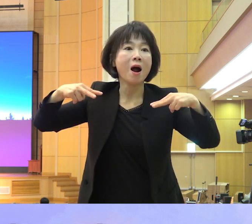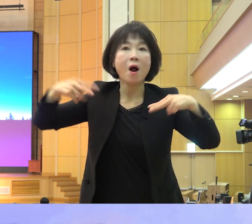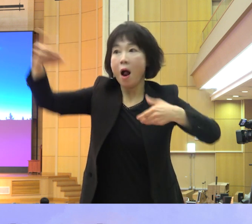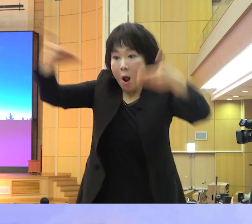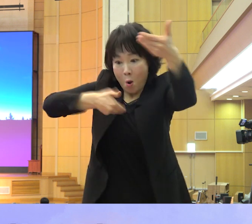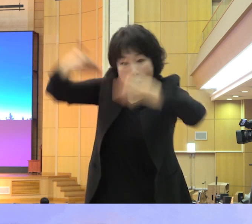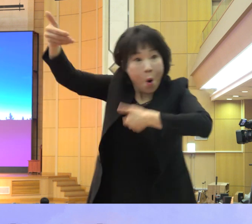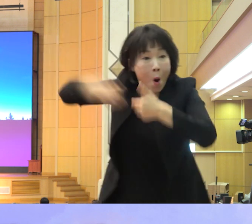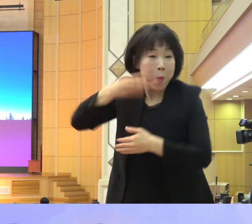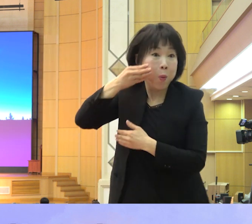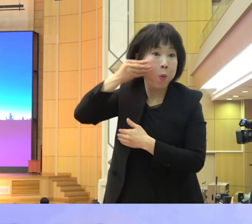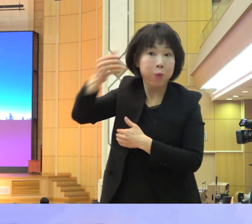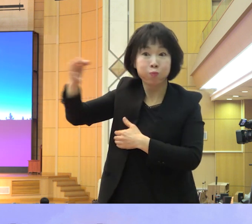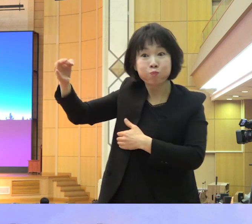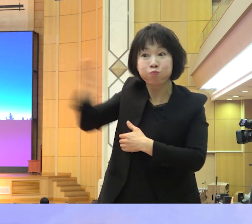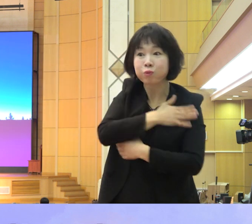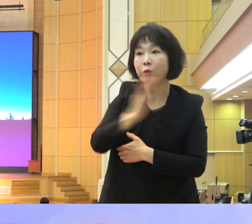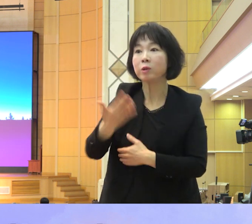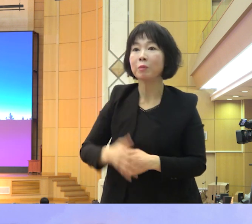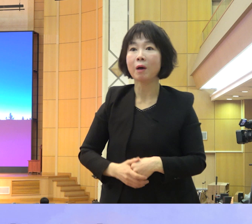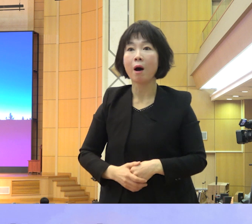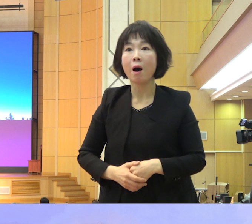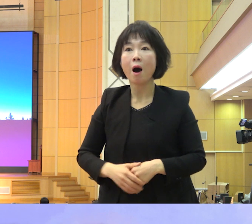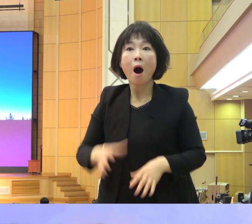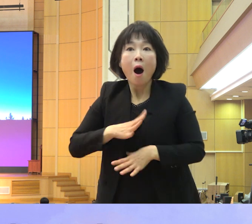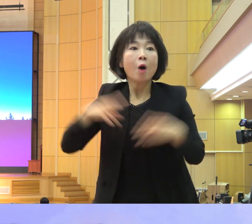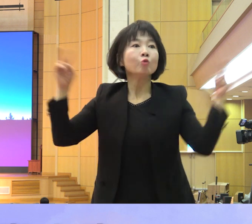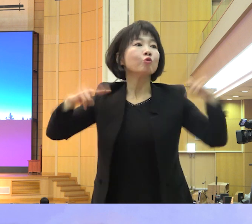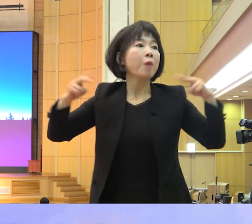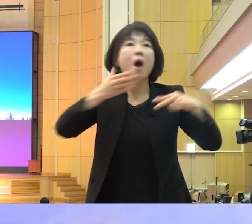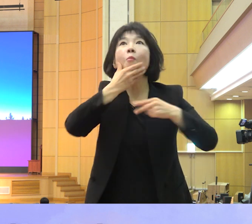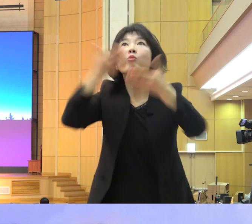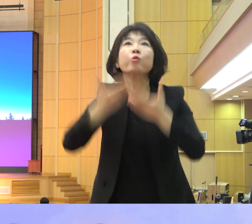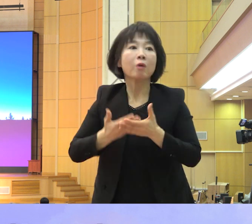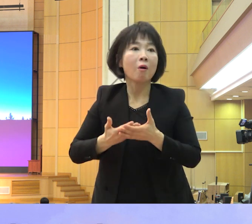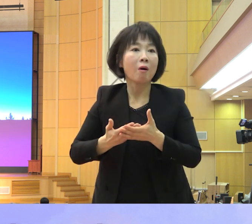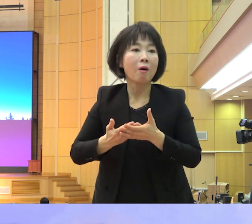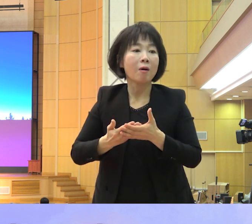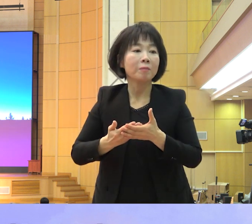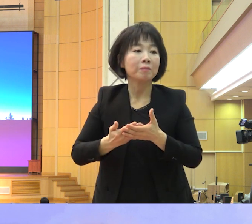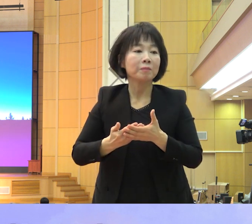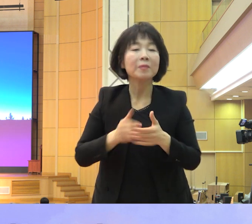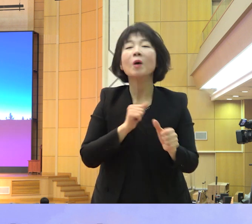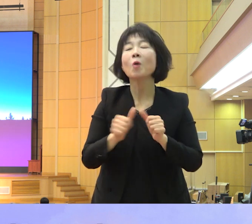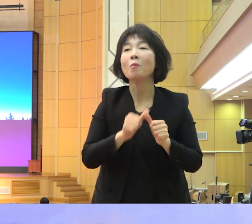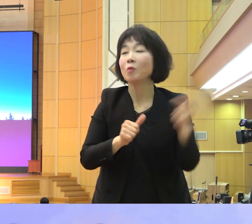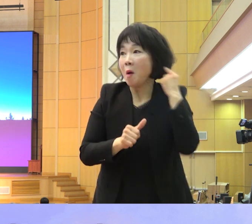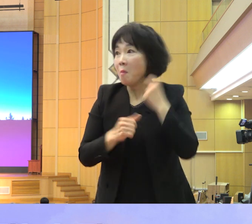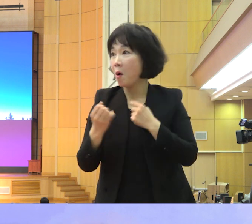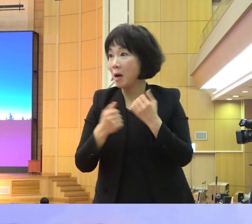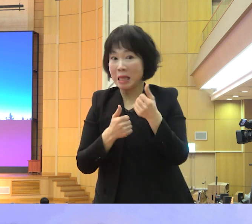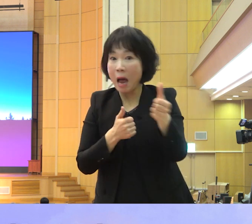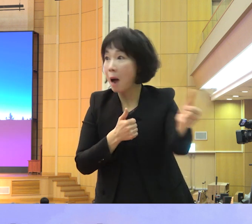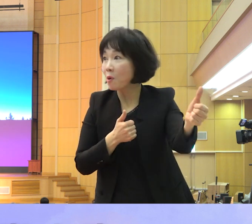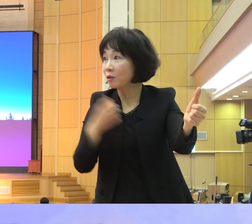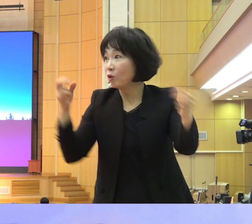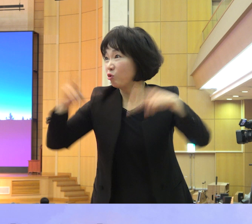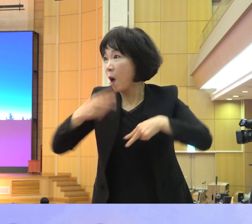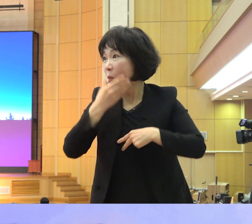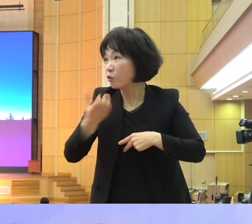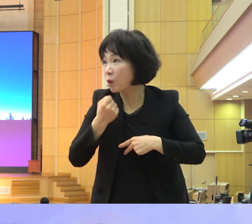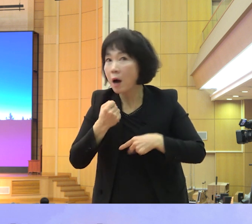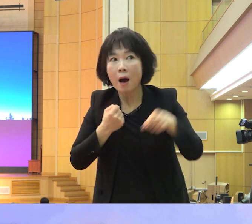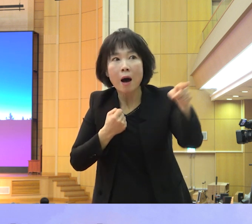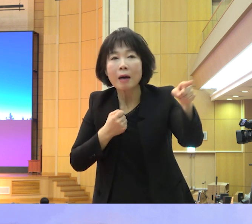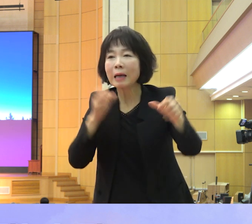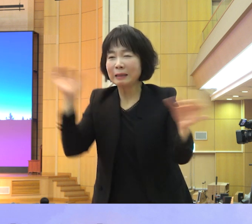아니 꿈에도 보려고 안 했는데 갑자기 욥의 부인이 나타나가지고 여보 그러고 왔어요.